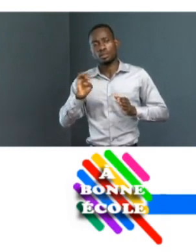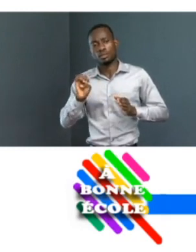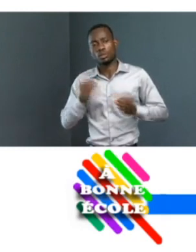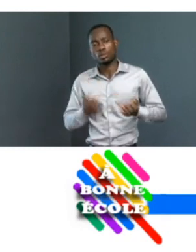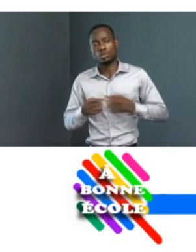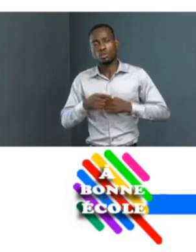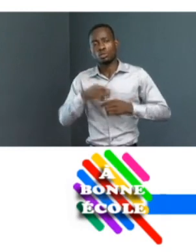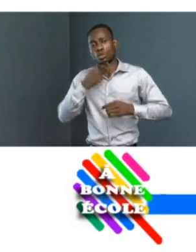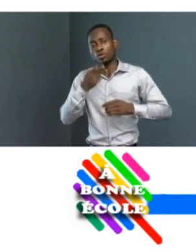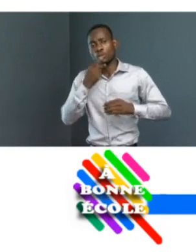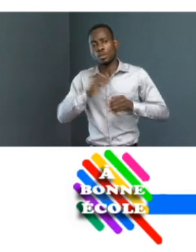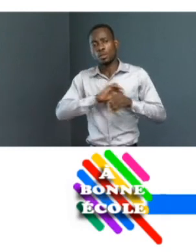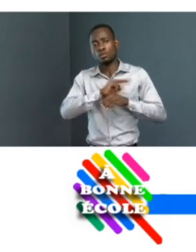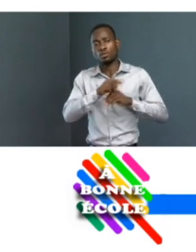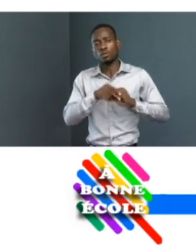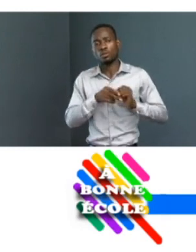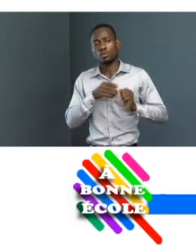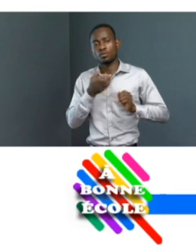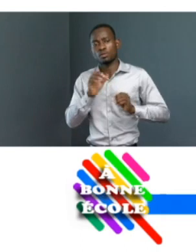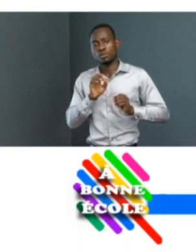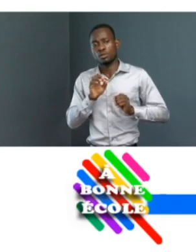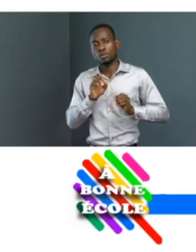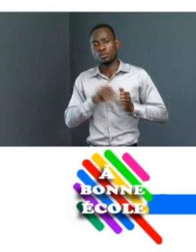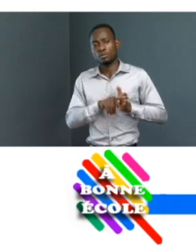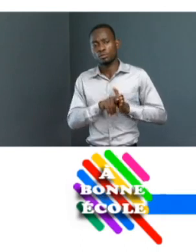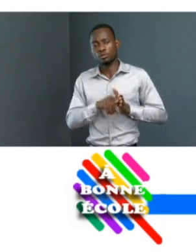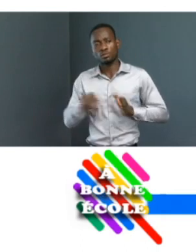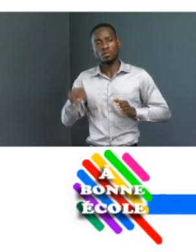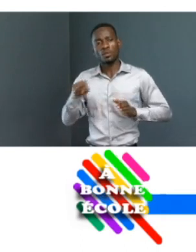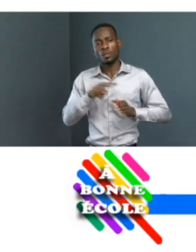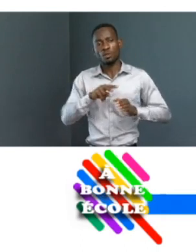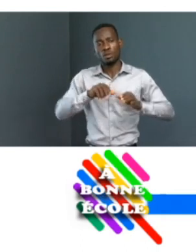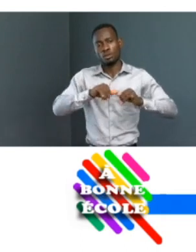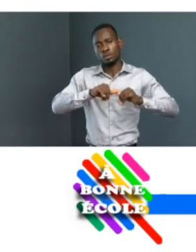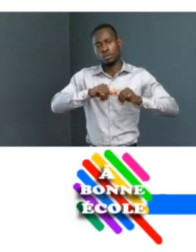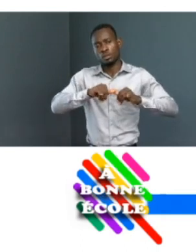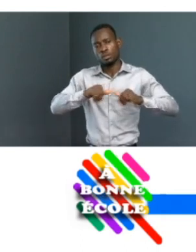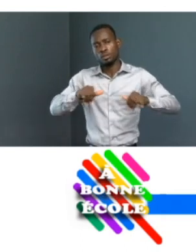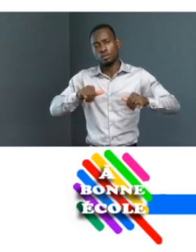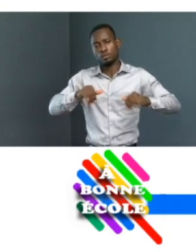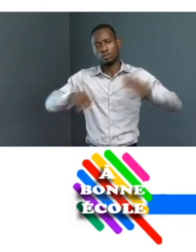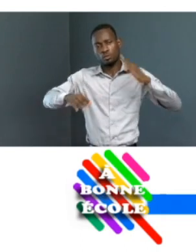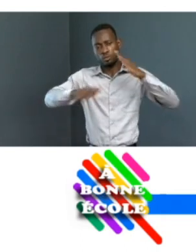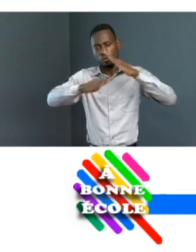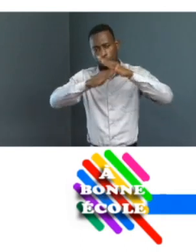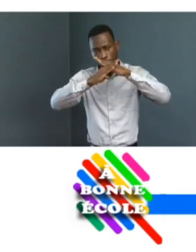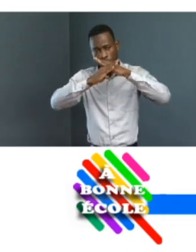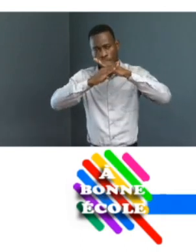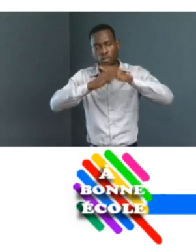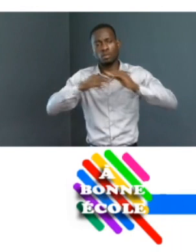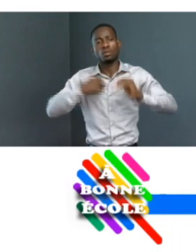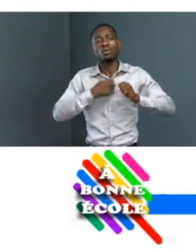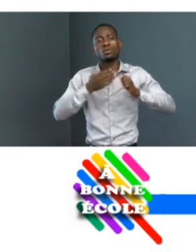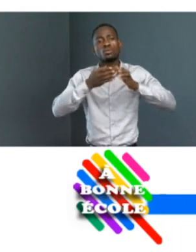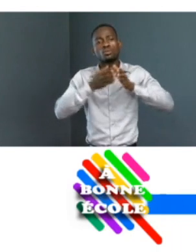de coronavirus. Vous voyez, les mesures barrières, on nous